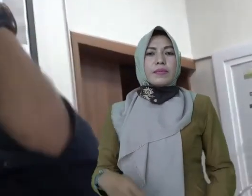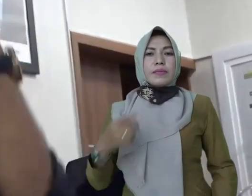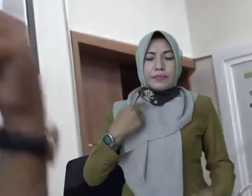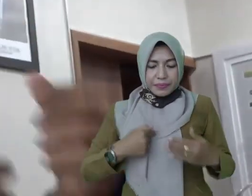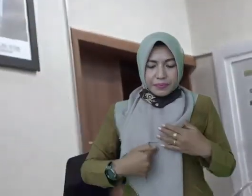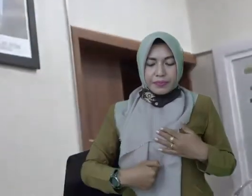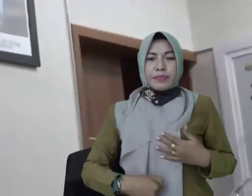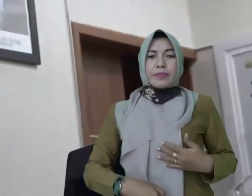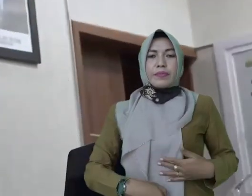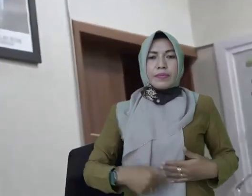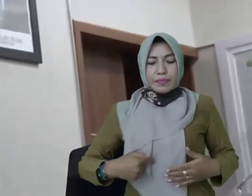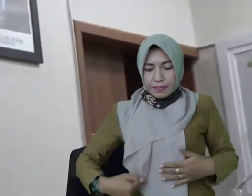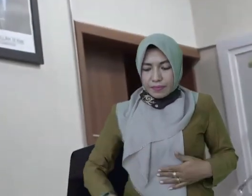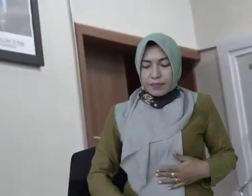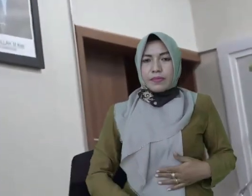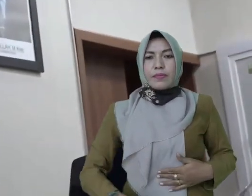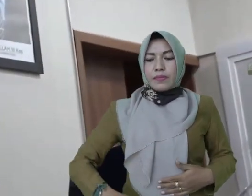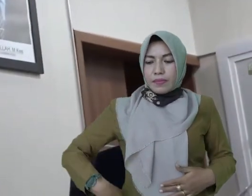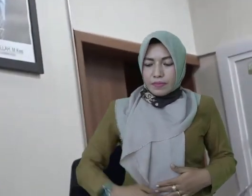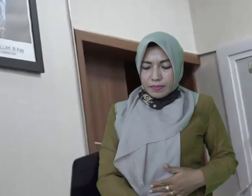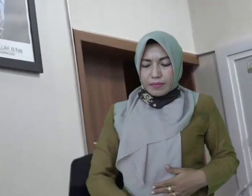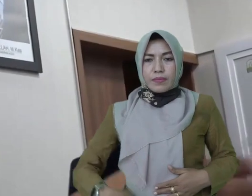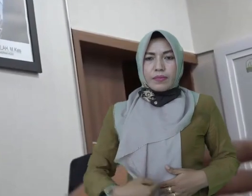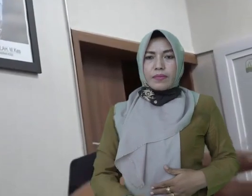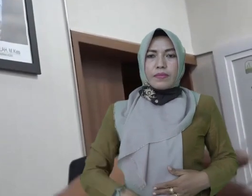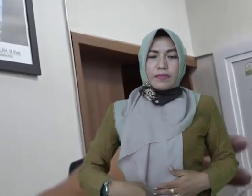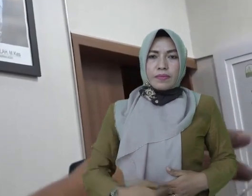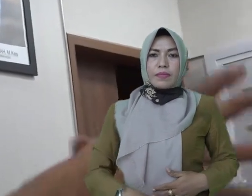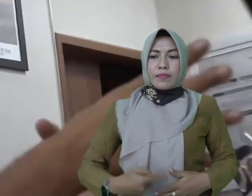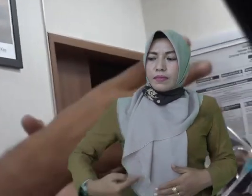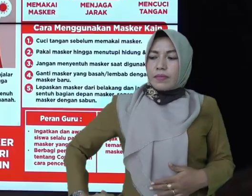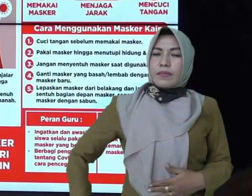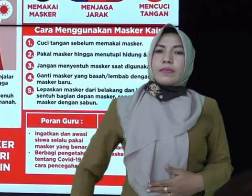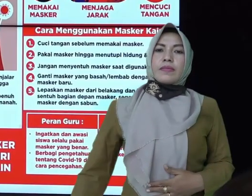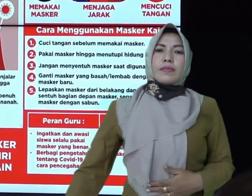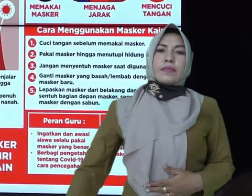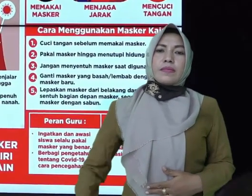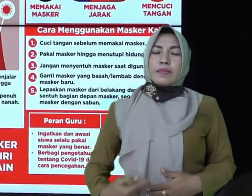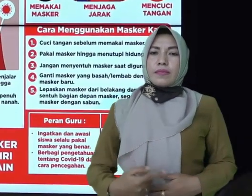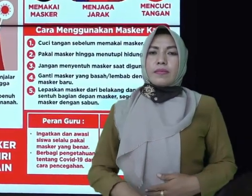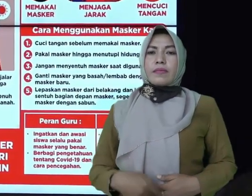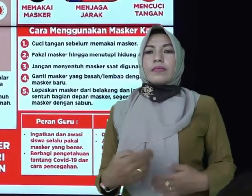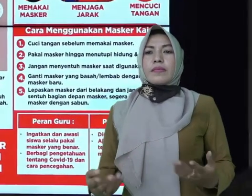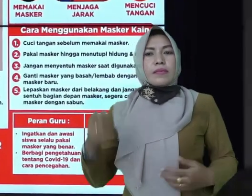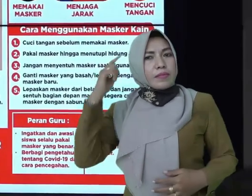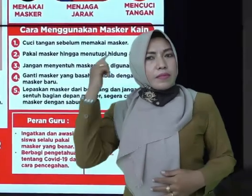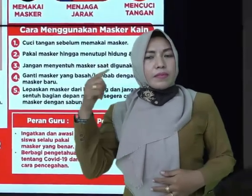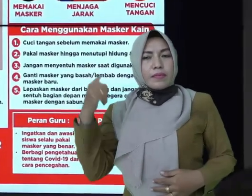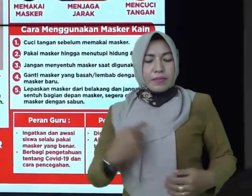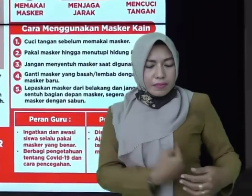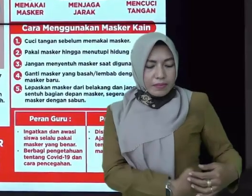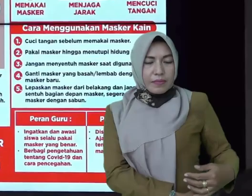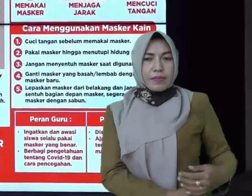kejang, masuk ke usus, ke saluran pencernaan, diare. Itu juga kalau udah diare. Kemarin demam udah diare, udah hebat sekali.